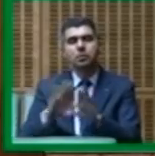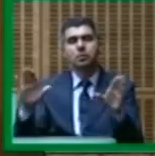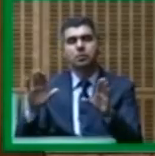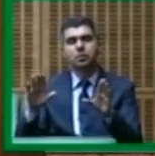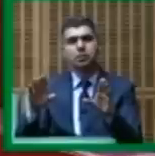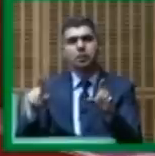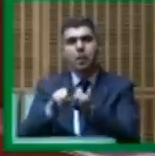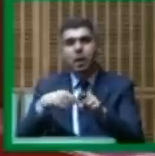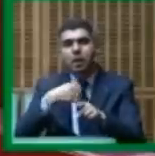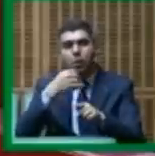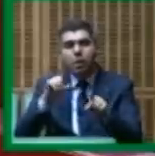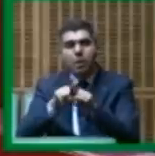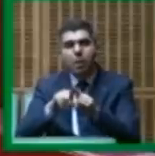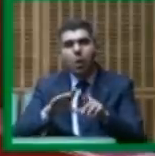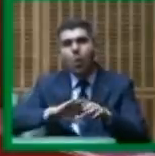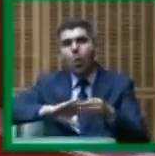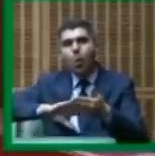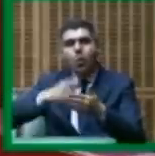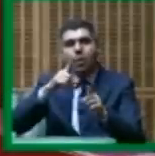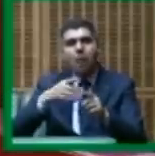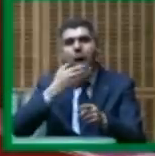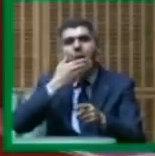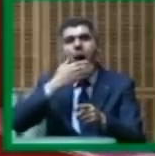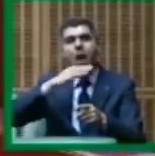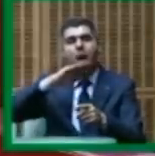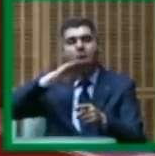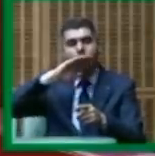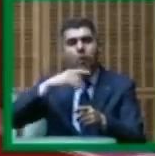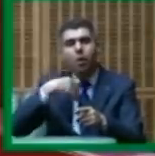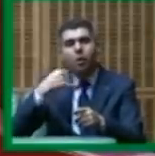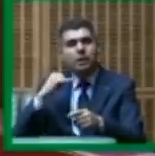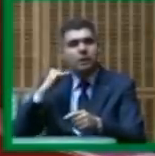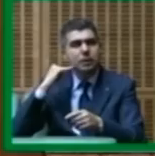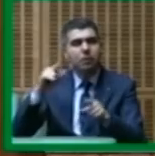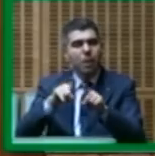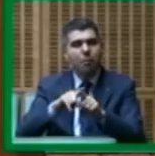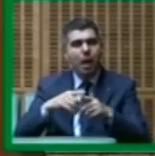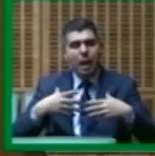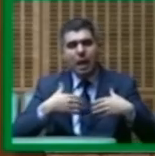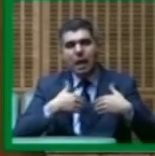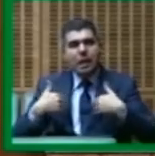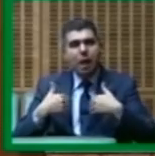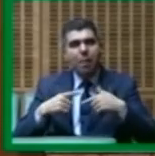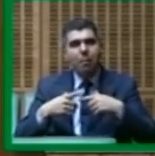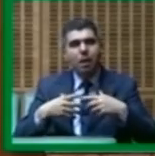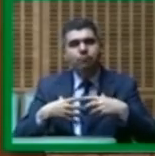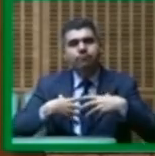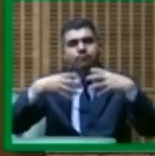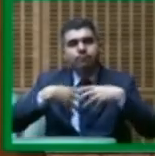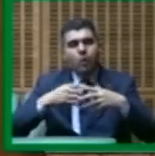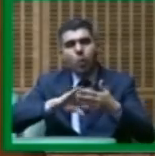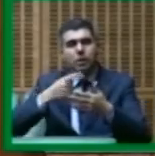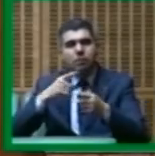السعداء تقولوا الحمد لله على لطف الله واحد الرياض ديالنا تخلصنا. لأن المشكل شنو هو؟